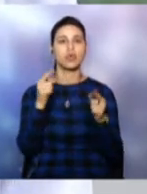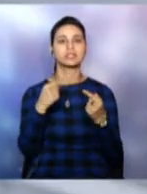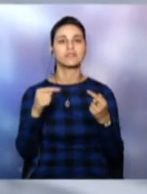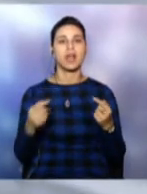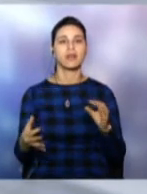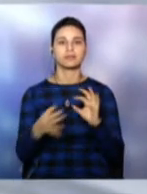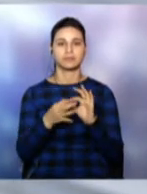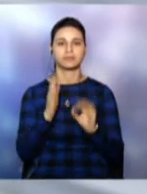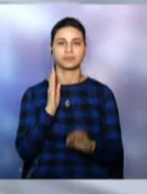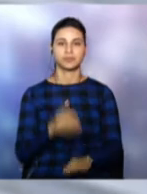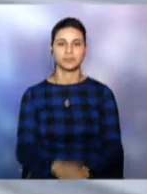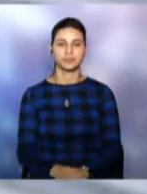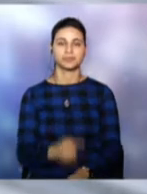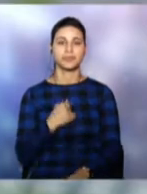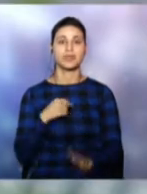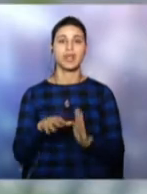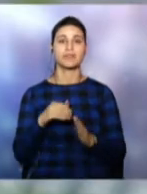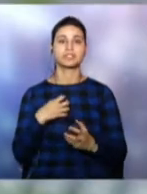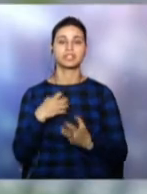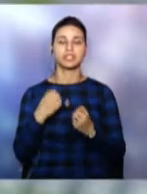მოსწავლეები. მე ავირჩიე ჯანსაღი ცხოვრების წესი.